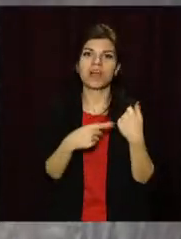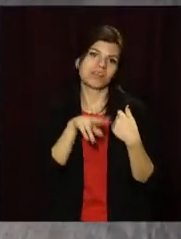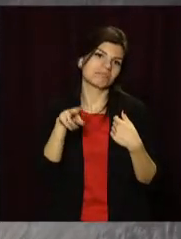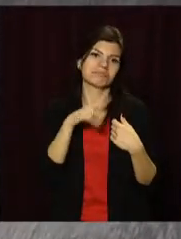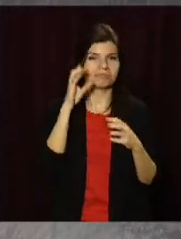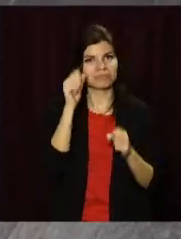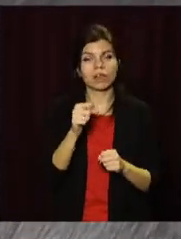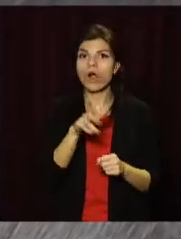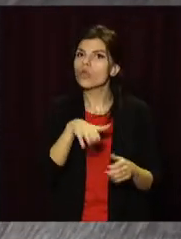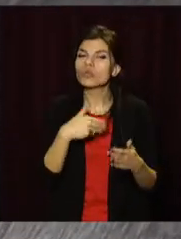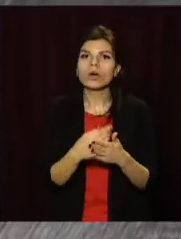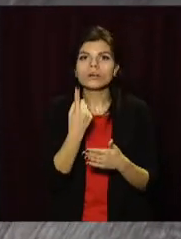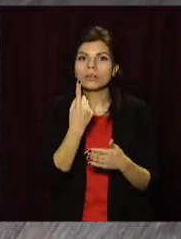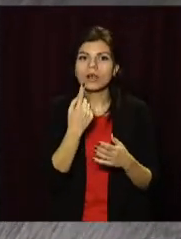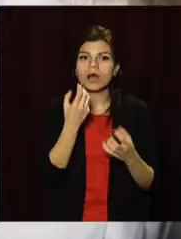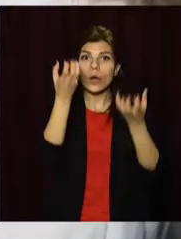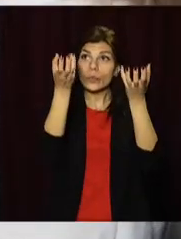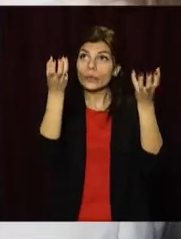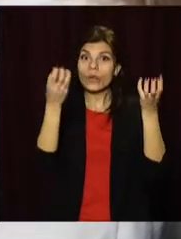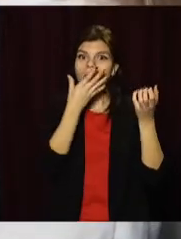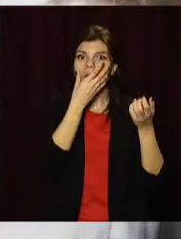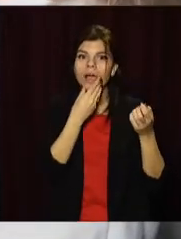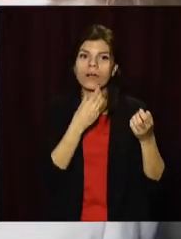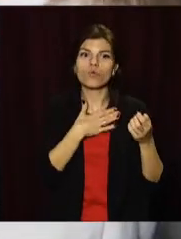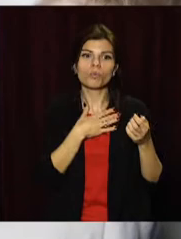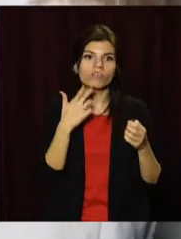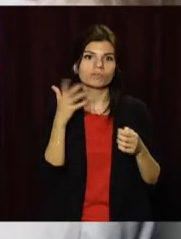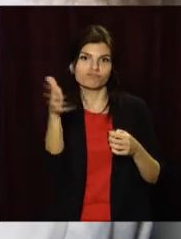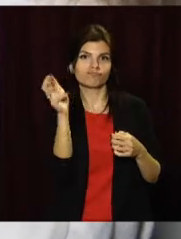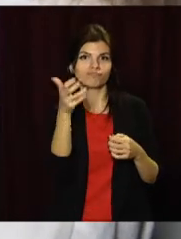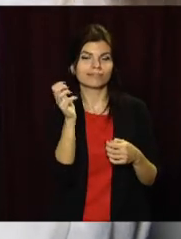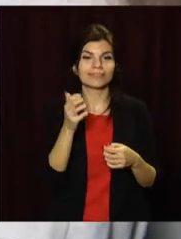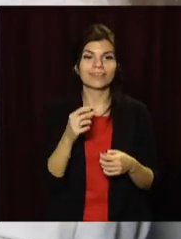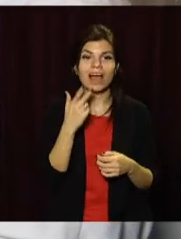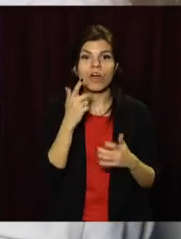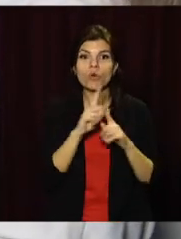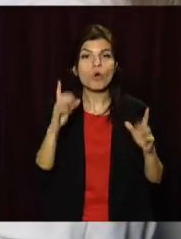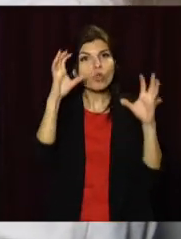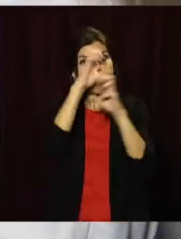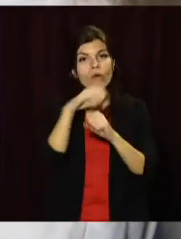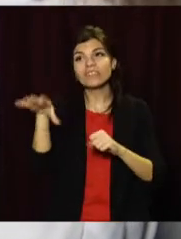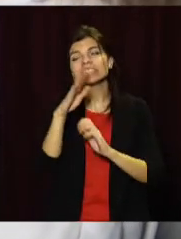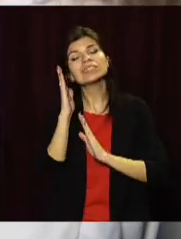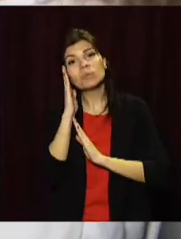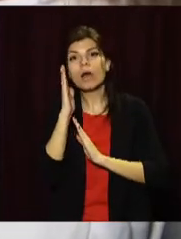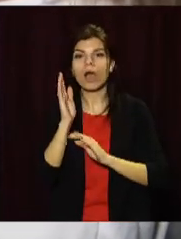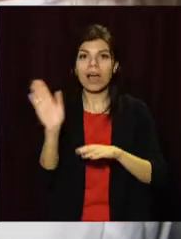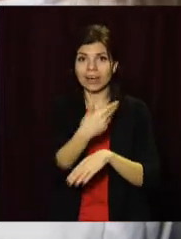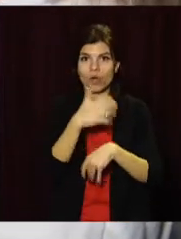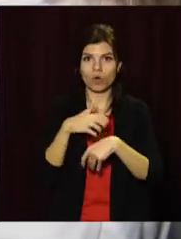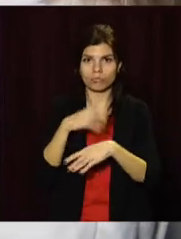може встояти й досі – це прикраси. От вона до сих пор так реагує, особливо вночі, коли всі сплять і не можуть її